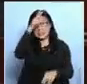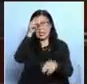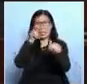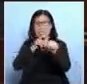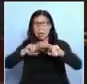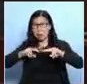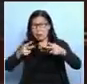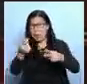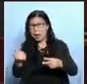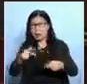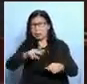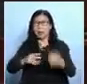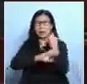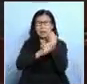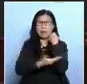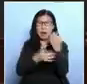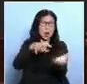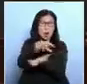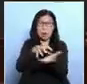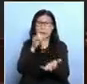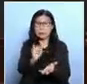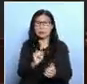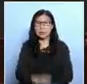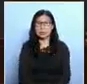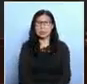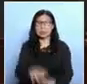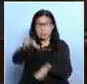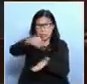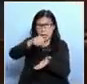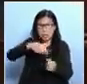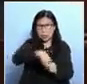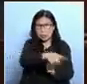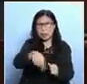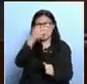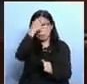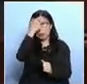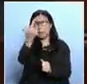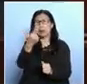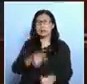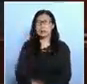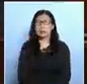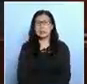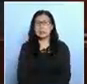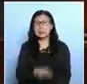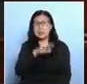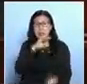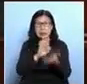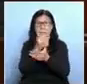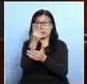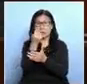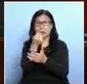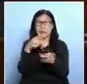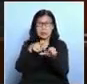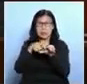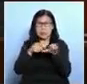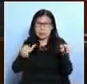治變化，嗰啲法律嘅體系咁亂，你要收地嘅時候會咁麻煩。嘿，點不知話口未完都唔使二十年，人哋賺到